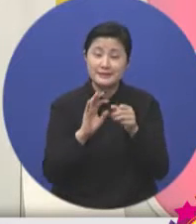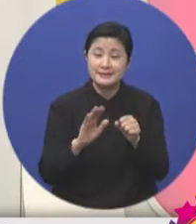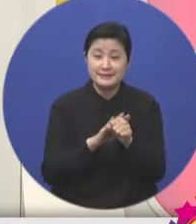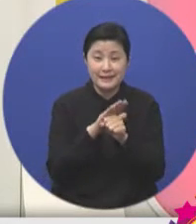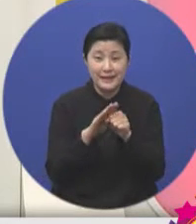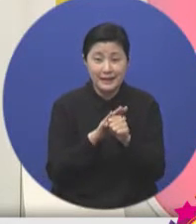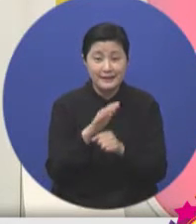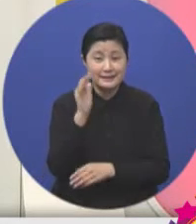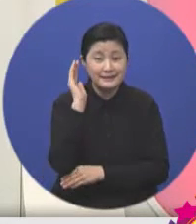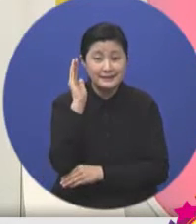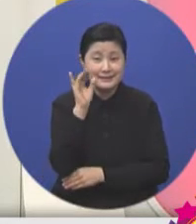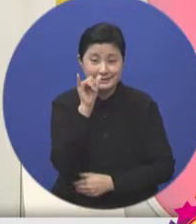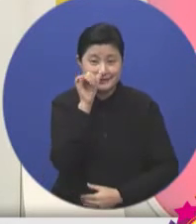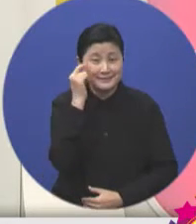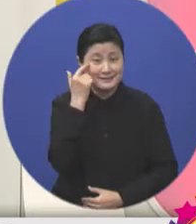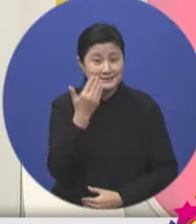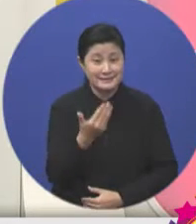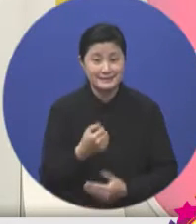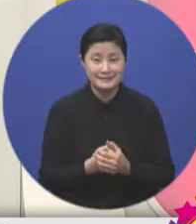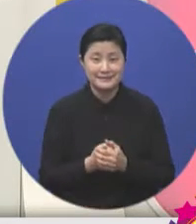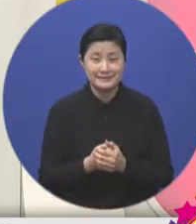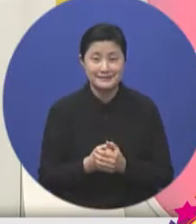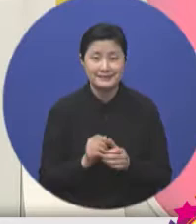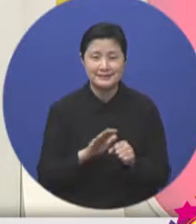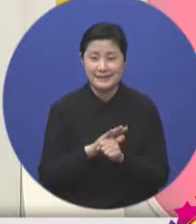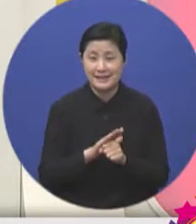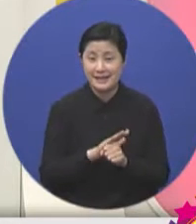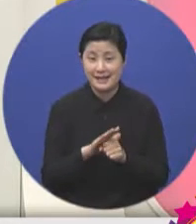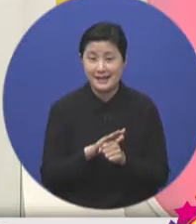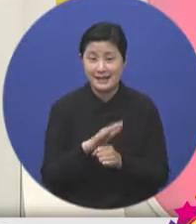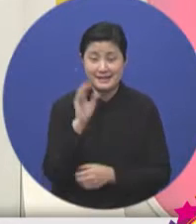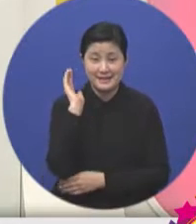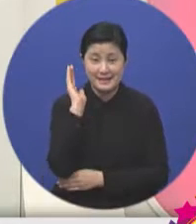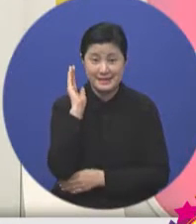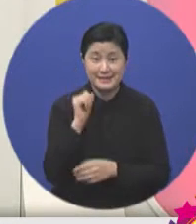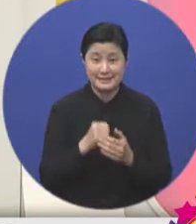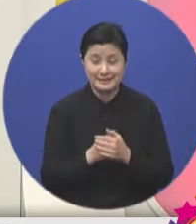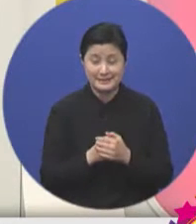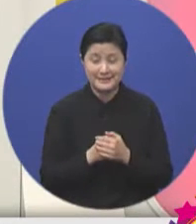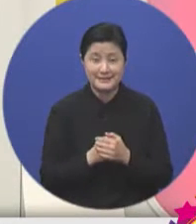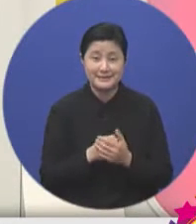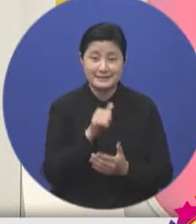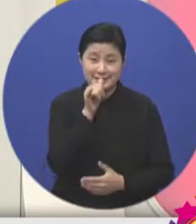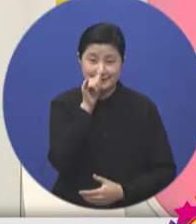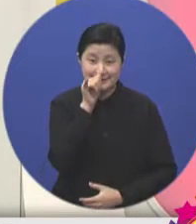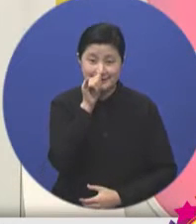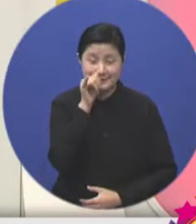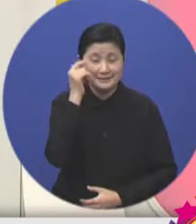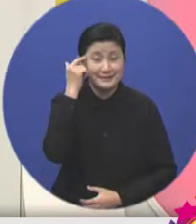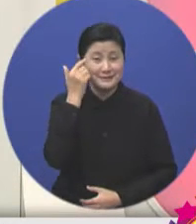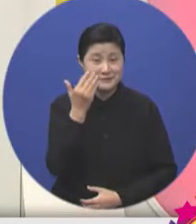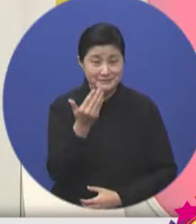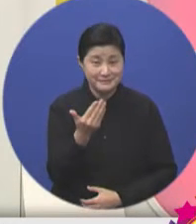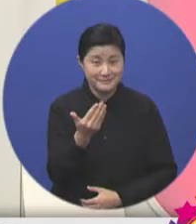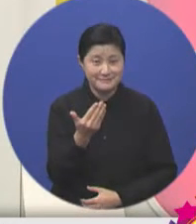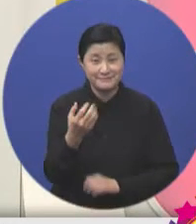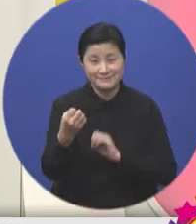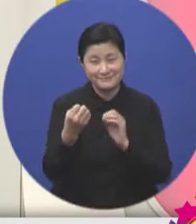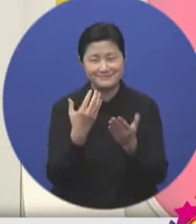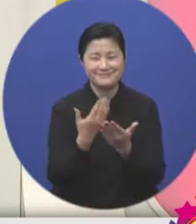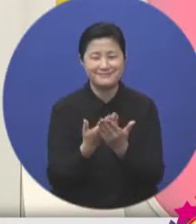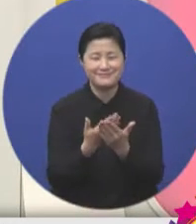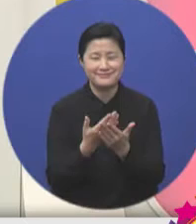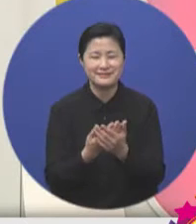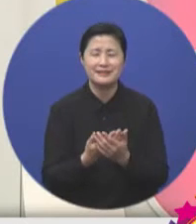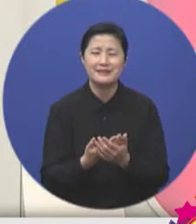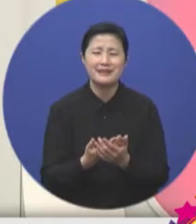스토리? 네? 사랑 이야기. 네. 눈에 관련된 어머니. 이야기 하나 있으면 말씀해 주세요. 지난